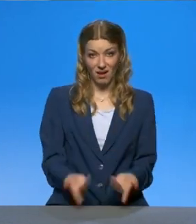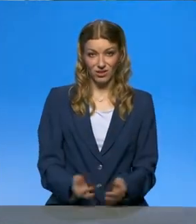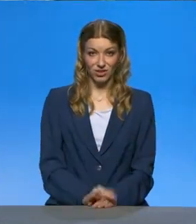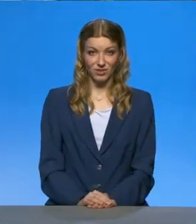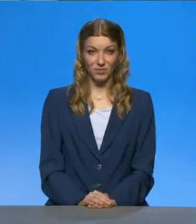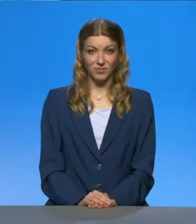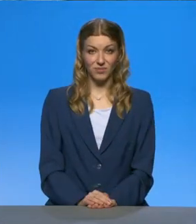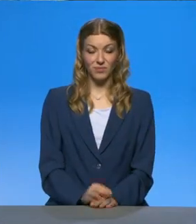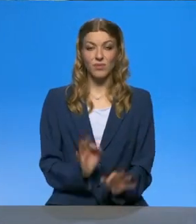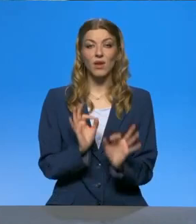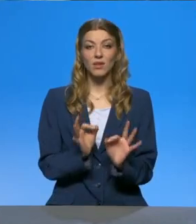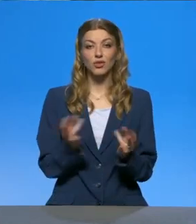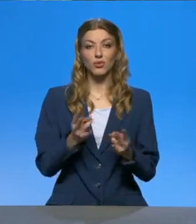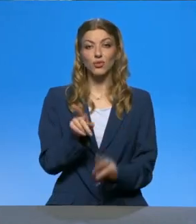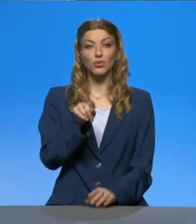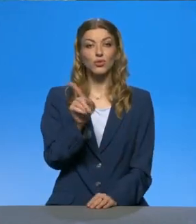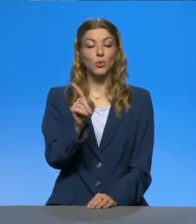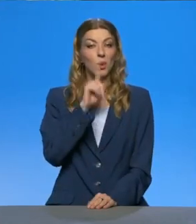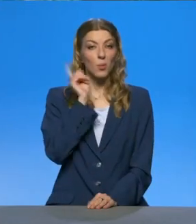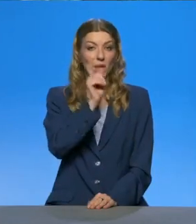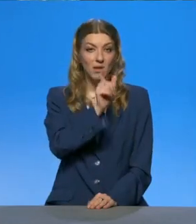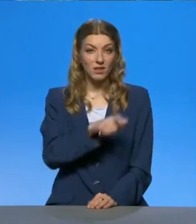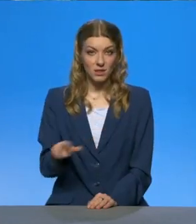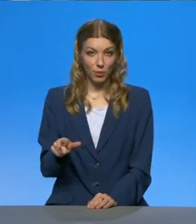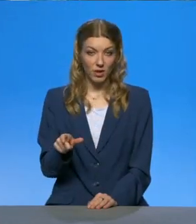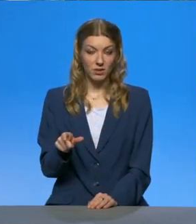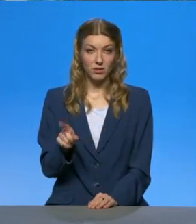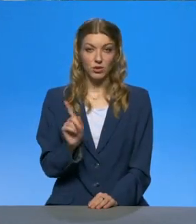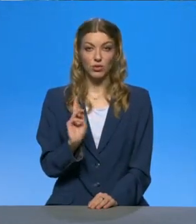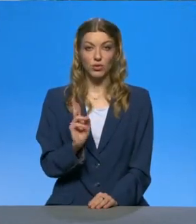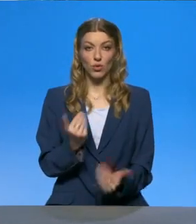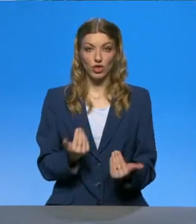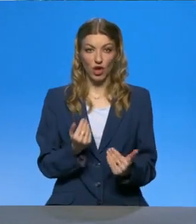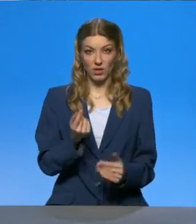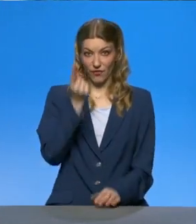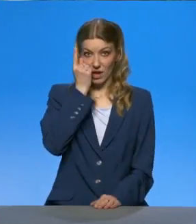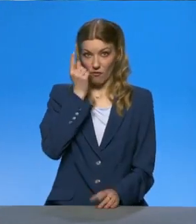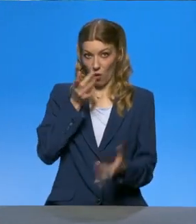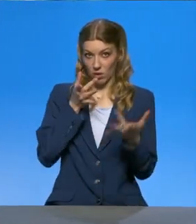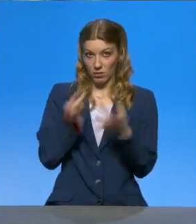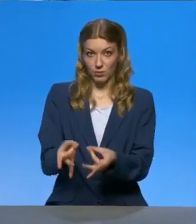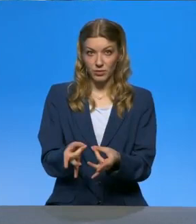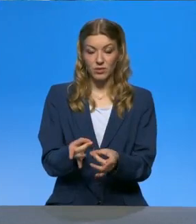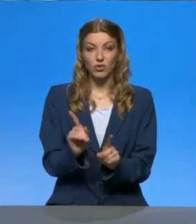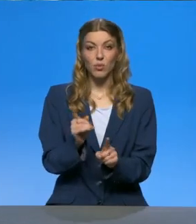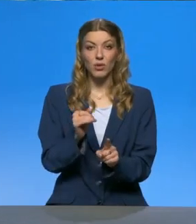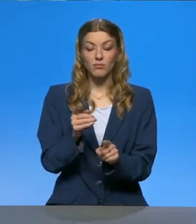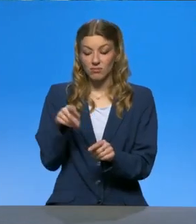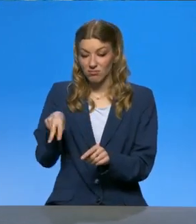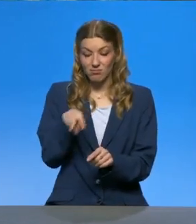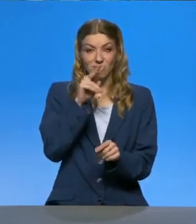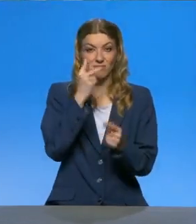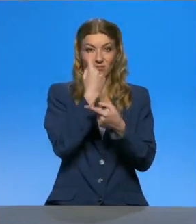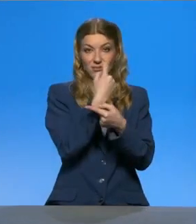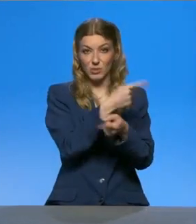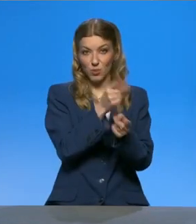чтобы молодые ребята и те, которые сейчас сидят в телефоне, немножечко посмотрели вокруг, да, то, что